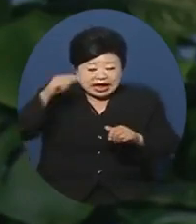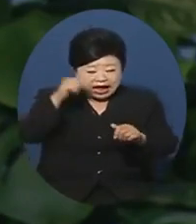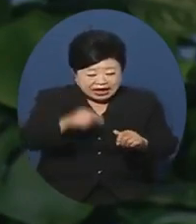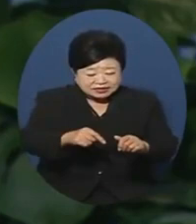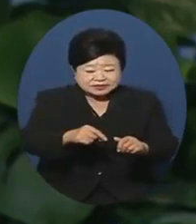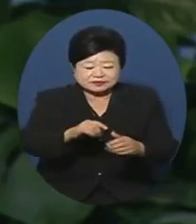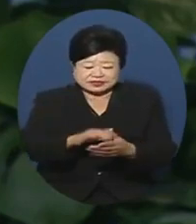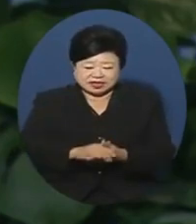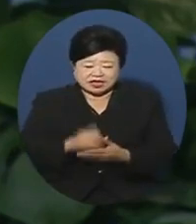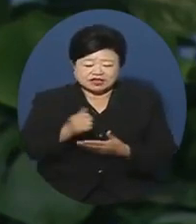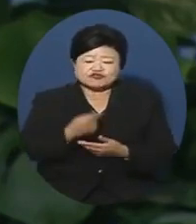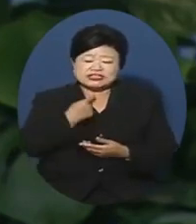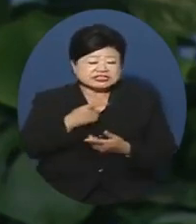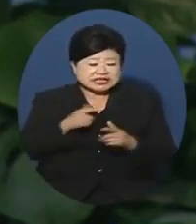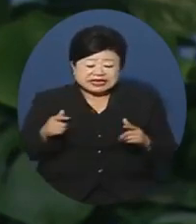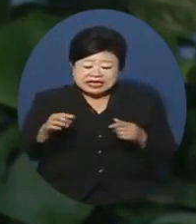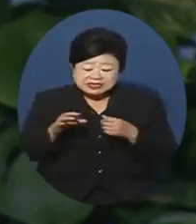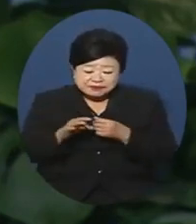죄만 짓지 않으셨으면